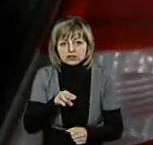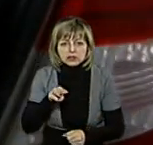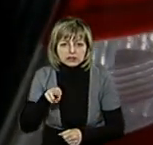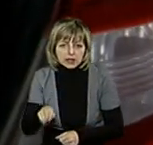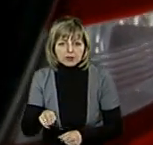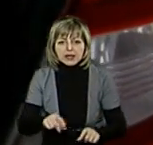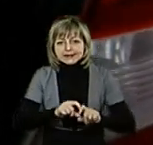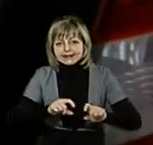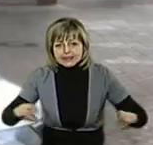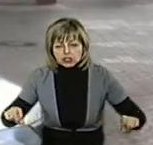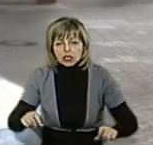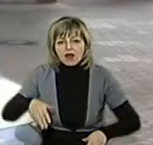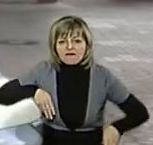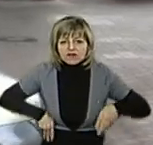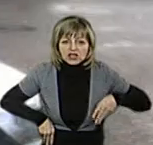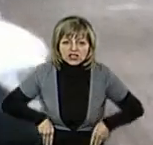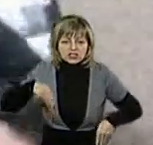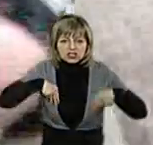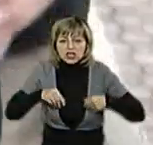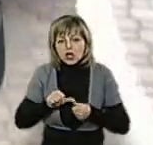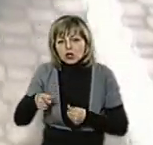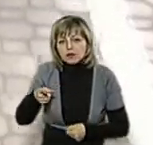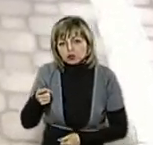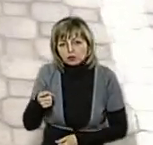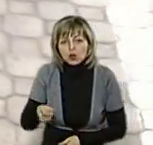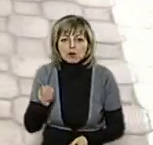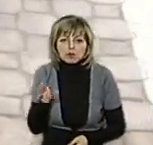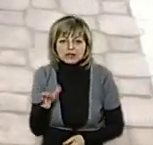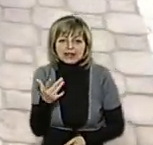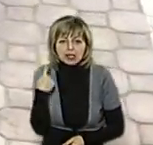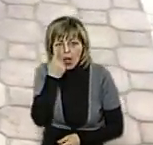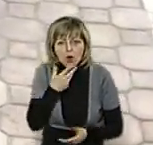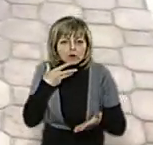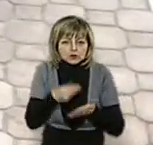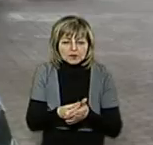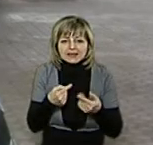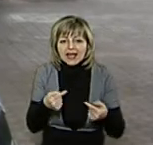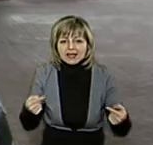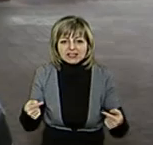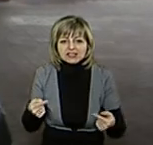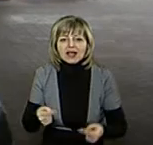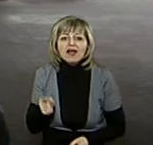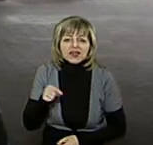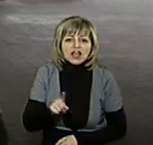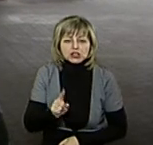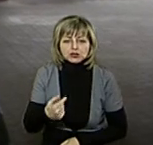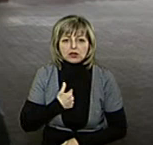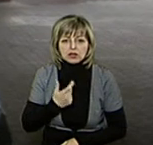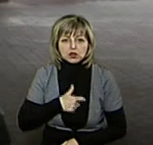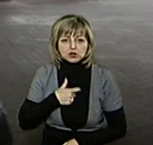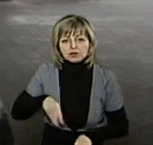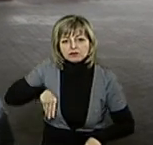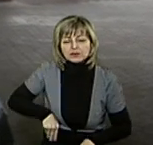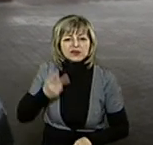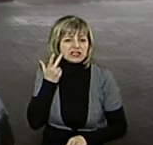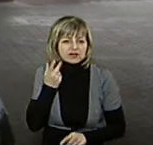конуси, стрічка. У кишенях форми, крім зброї та посвідчення, кілька особистих речей. Те, що я маю при собі особисто